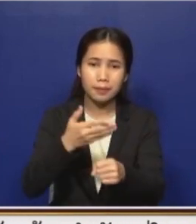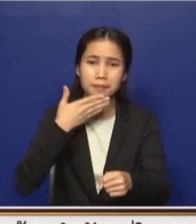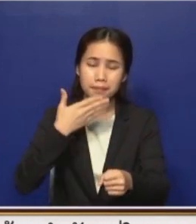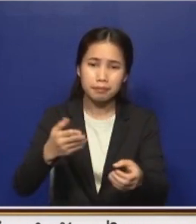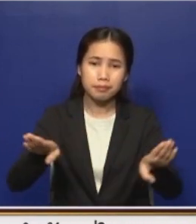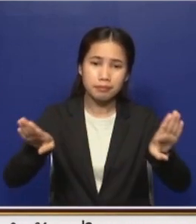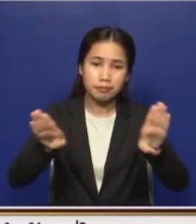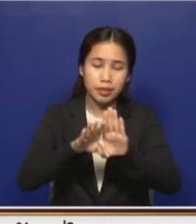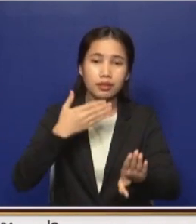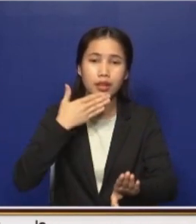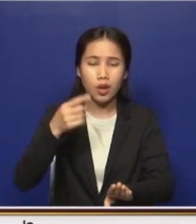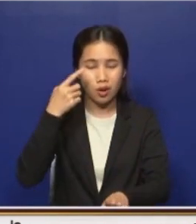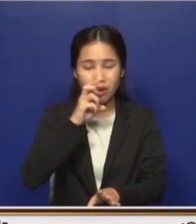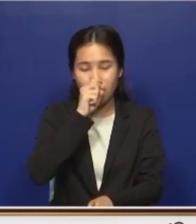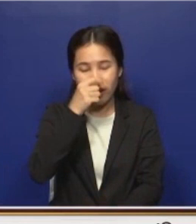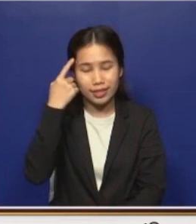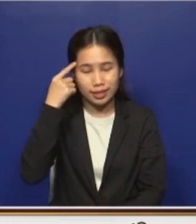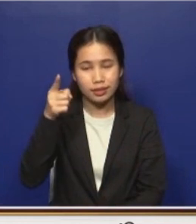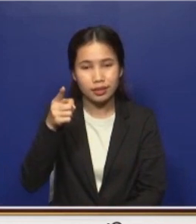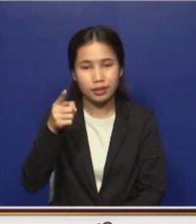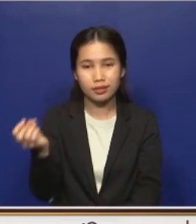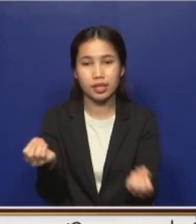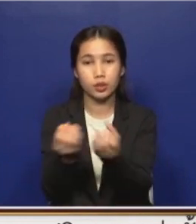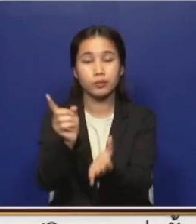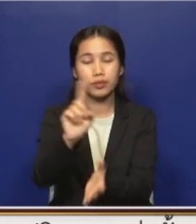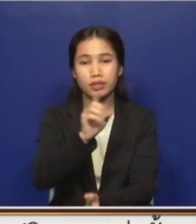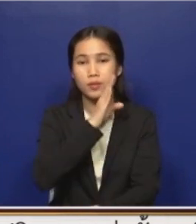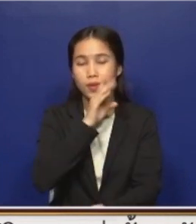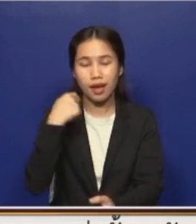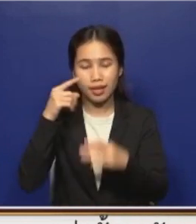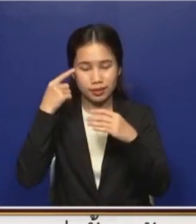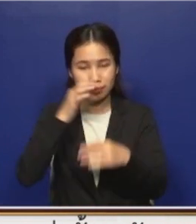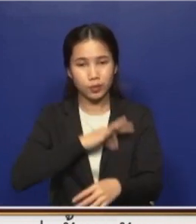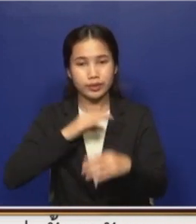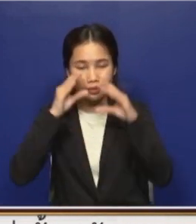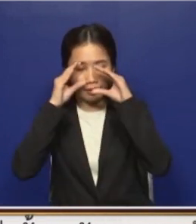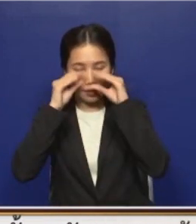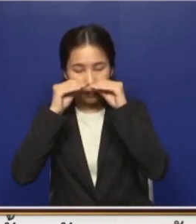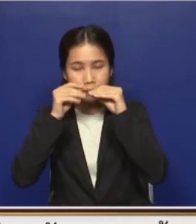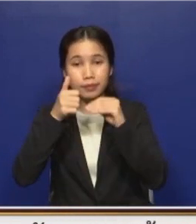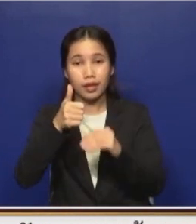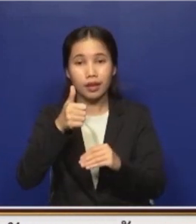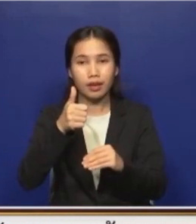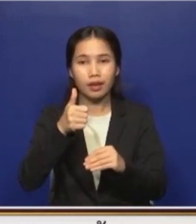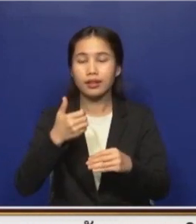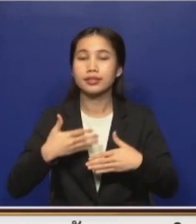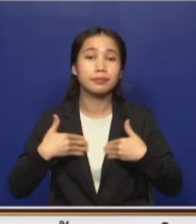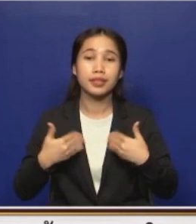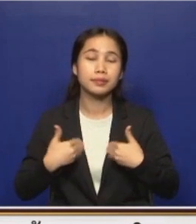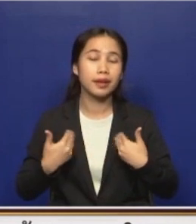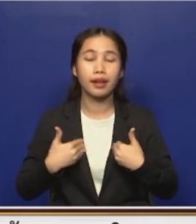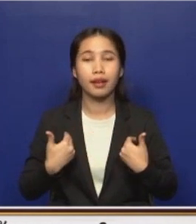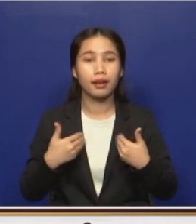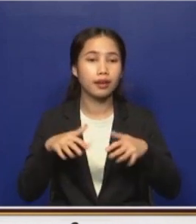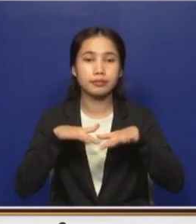99.99% ผมยืนยันตายฮะตายนี่ไม่ได้หมายถึงลงไปตายเดี๋ยวนั้นนะฮะเดี๋ยวท่านดูสไลด์ต่อไปผมอุ